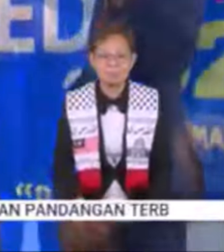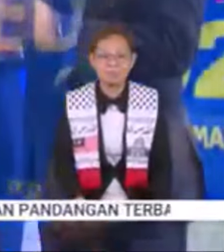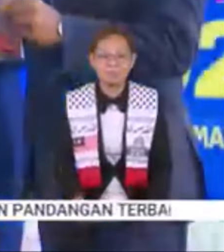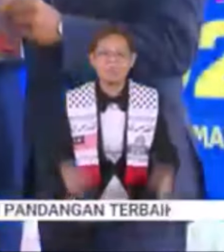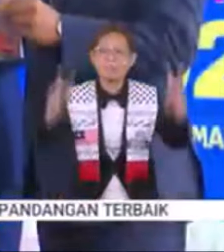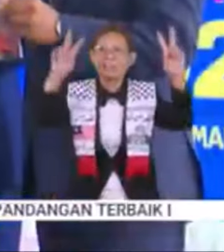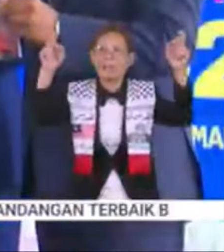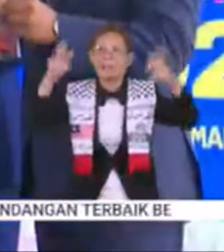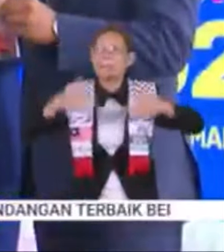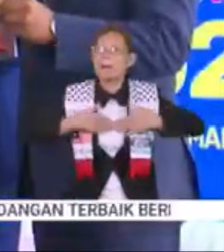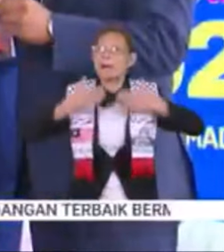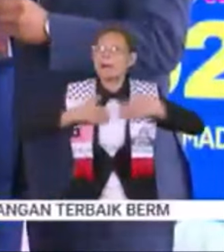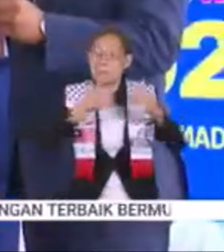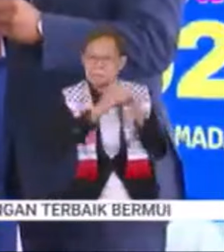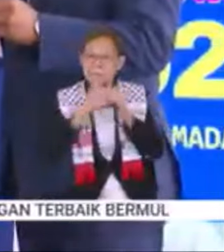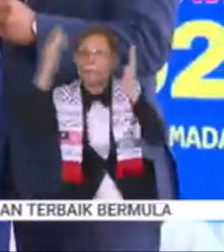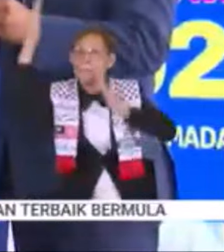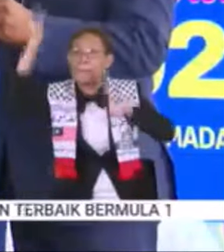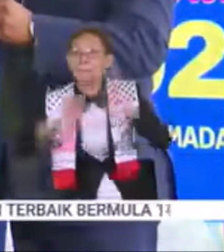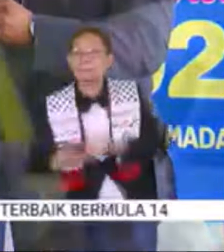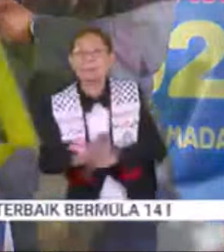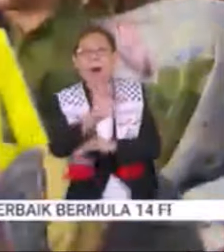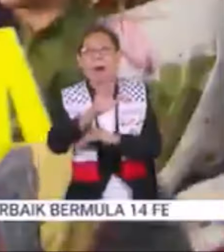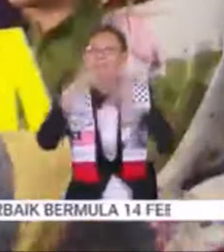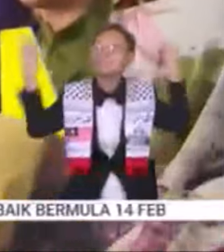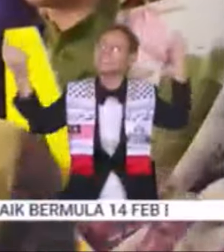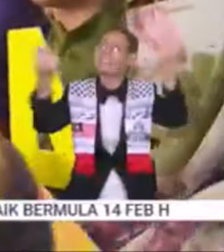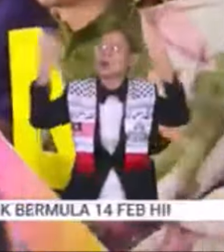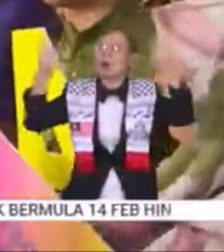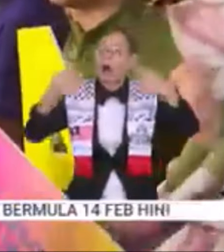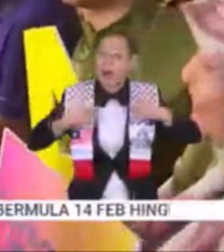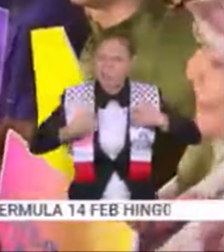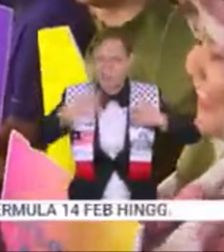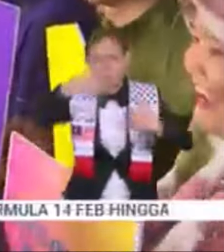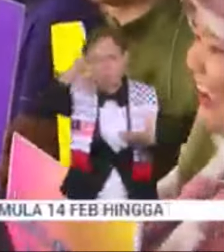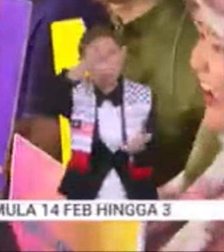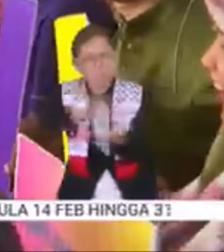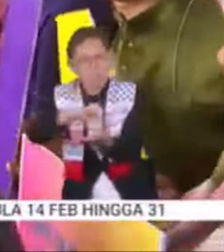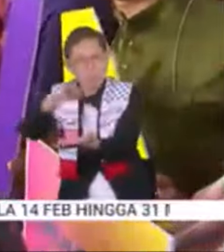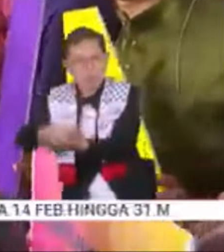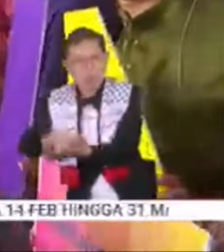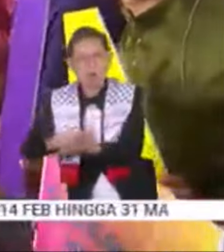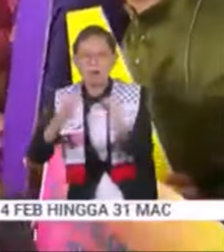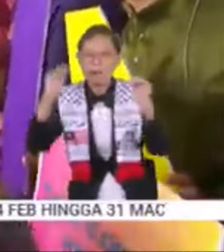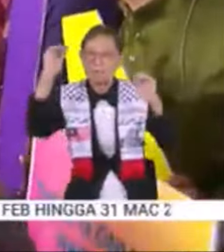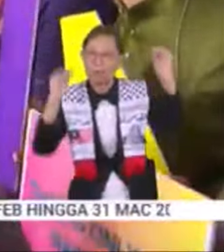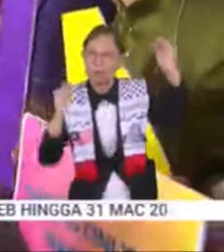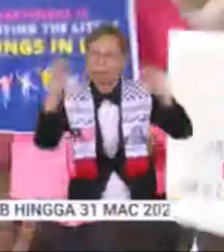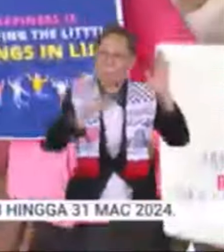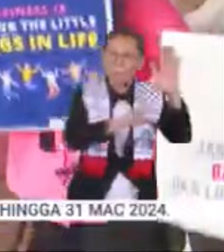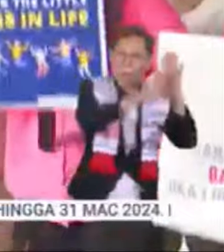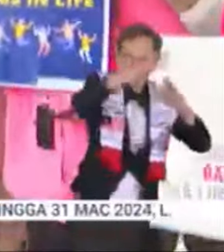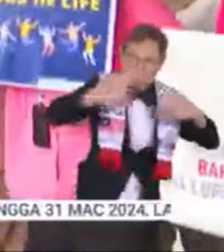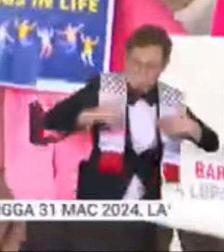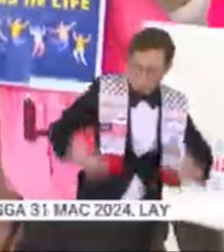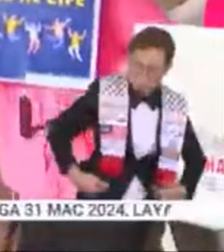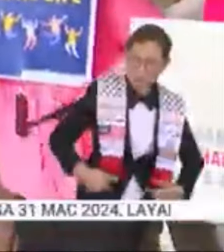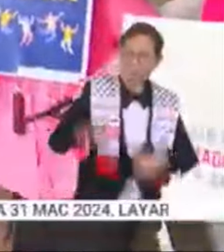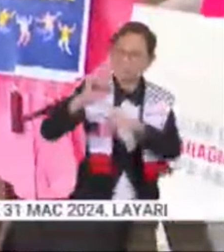Mengangkat tema Bahagia Bersama Malaysia Madani, sambutan diadakan bagi mengiktiraf keseimbangan